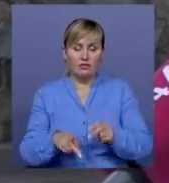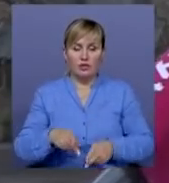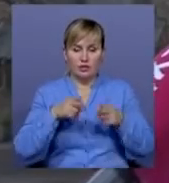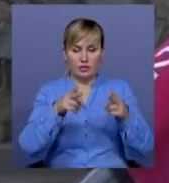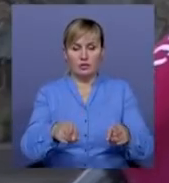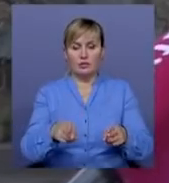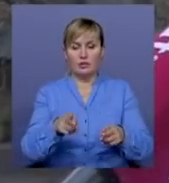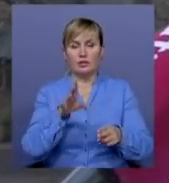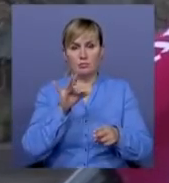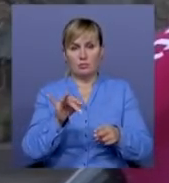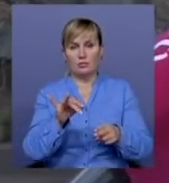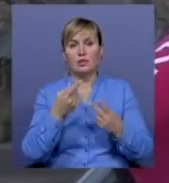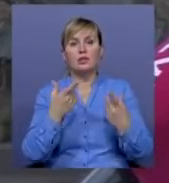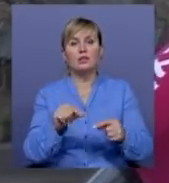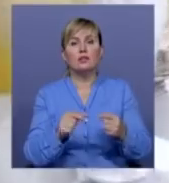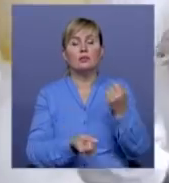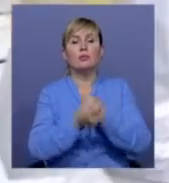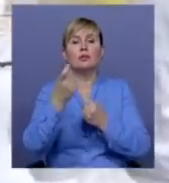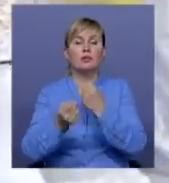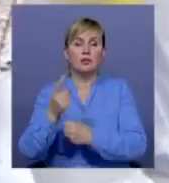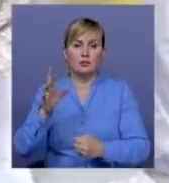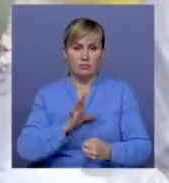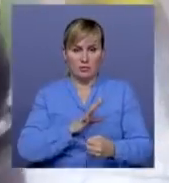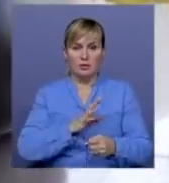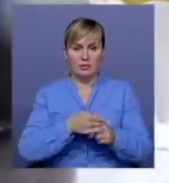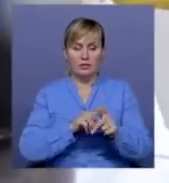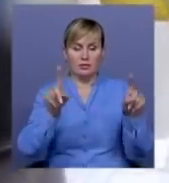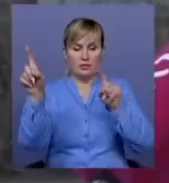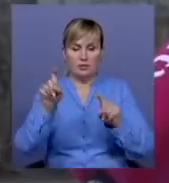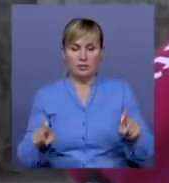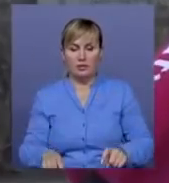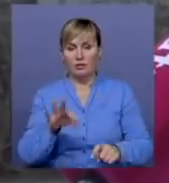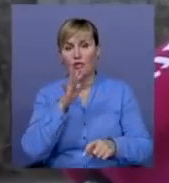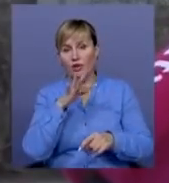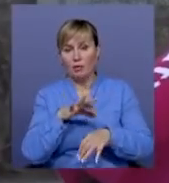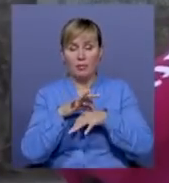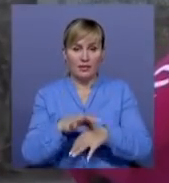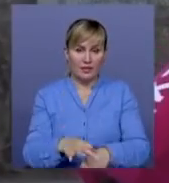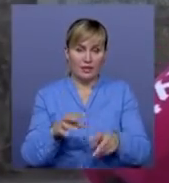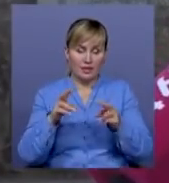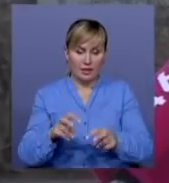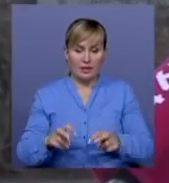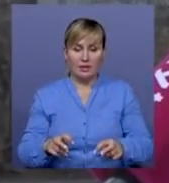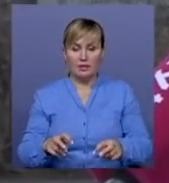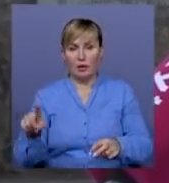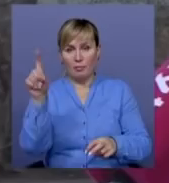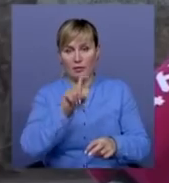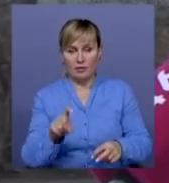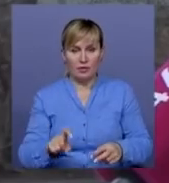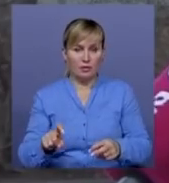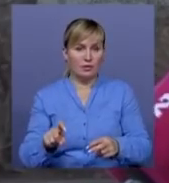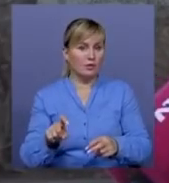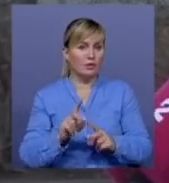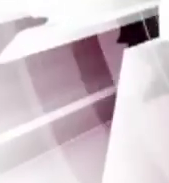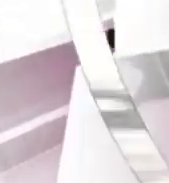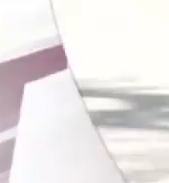на очаги для проведения заключительной дезинфекции. Во время проведения, да, обработки никого не должно